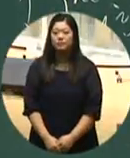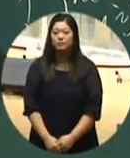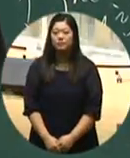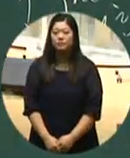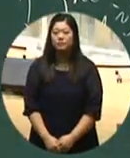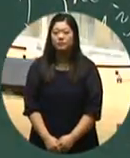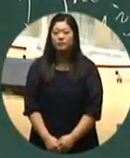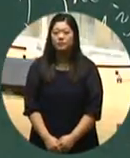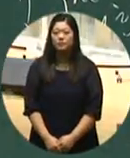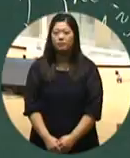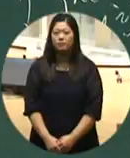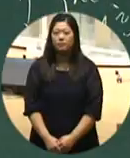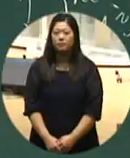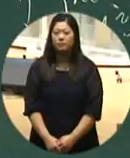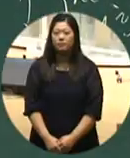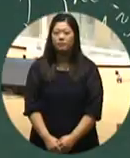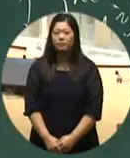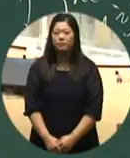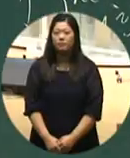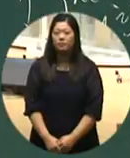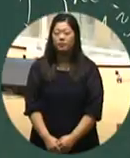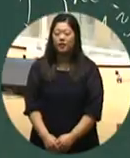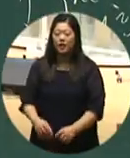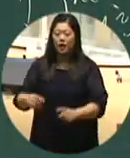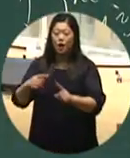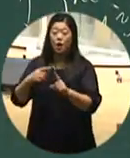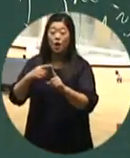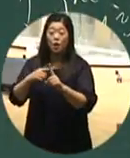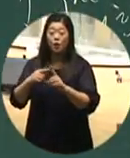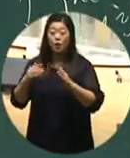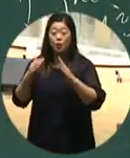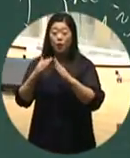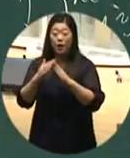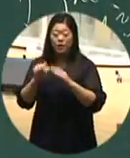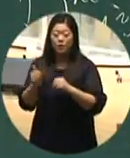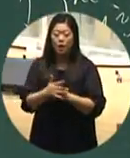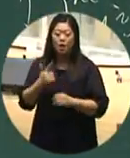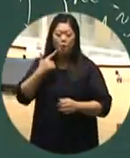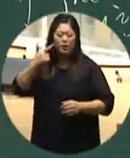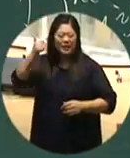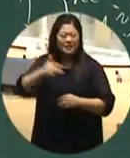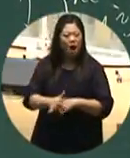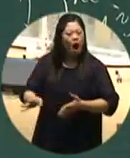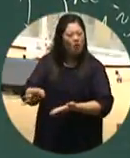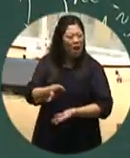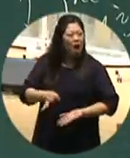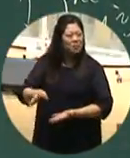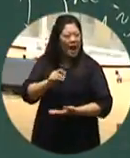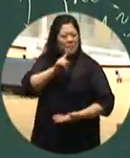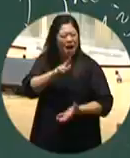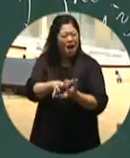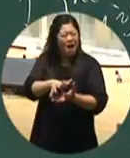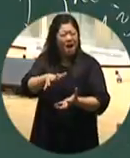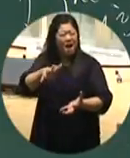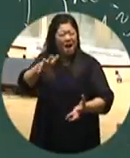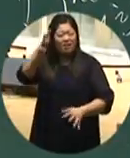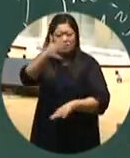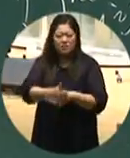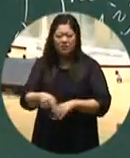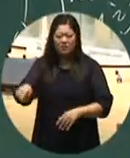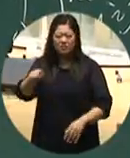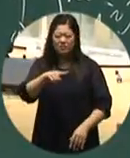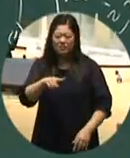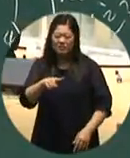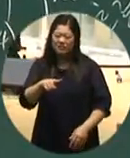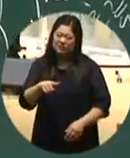목사가 애타게 많이 강조해서 헌금한다. 그건 헌금이 아니요. 기부금이지. No, if the pastor has to make a very strong announcement and coerce you to